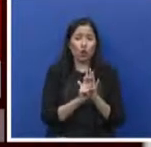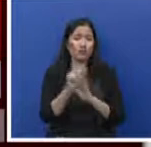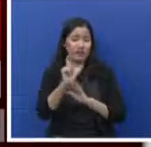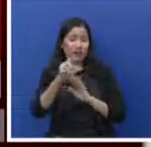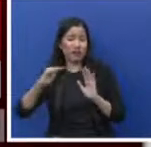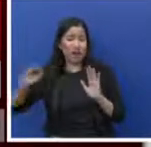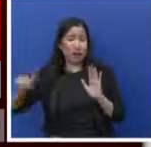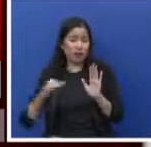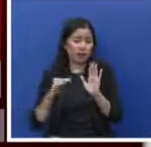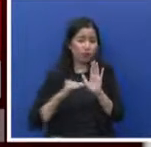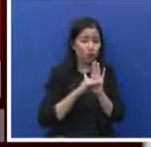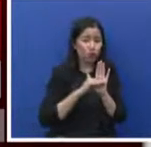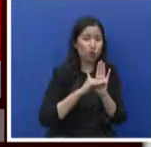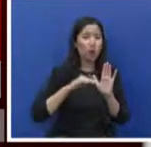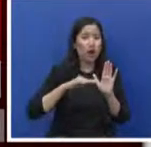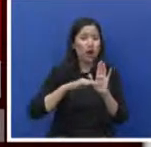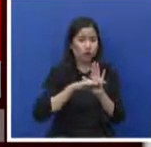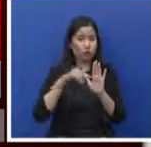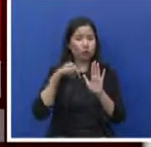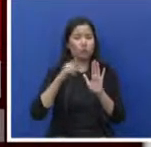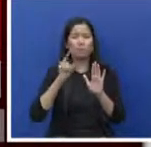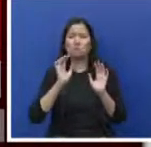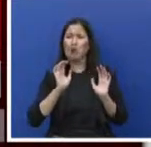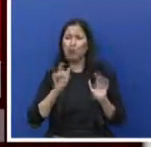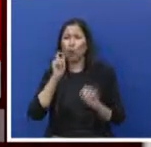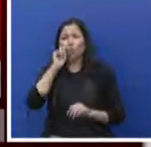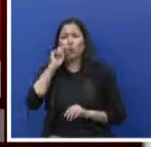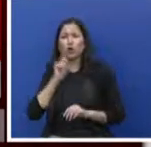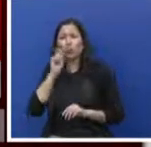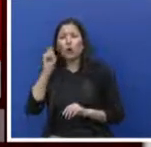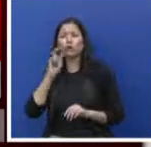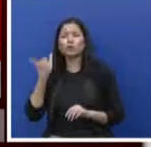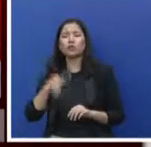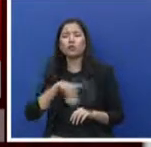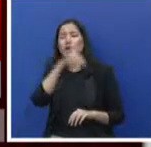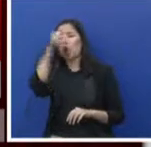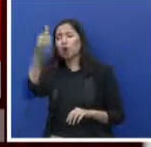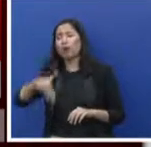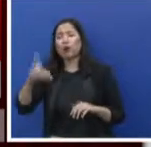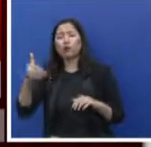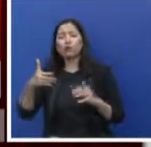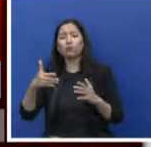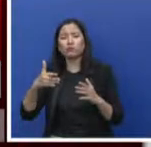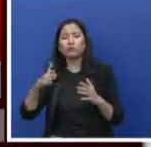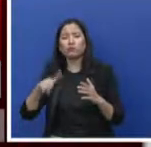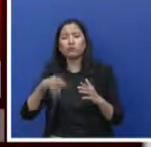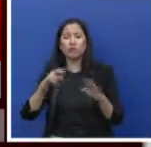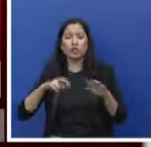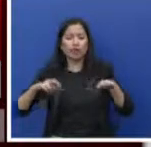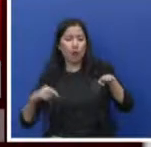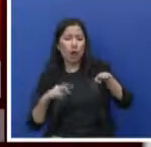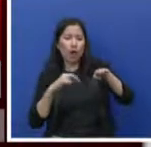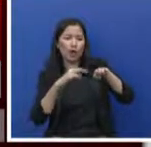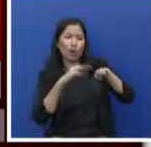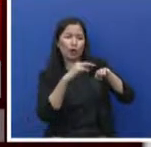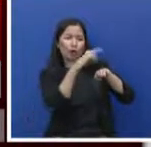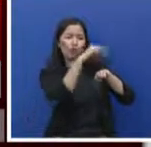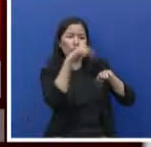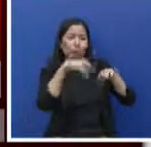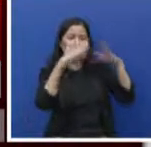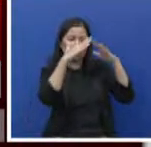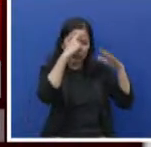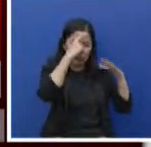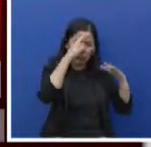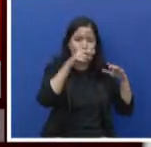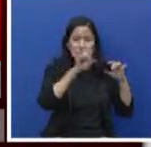benar-benar market pain-nya adalah banyak orang lanjut usia yang udah nggak nyaman untuk naik tangga, turun tangga, dan lain-lain. Jadi